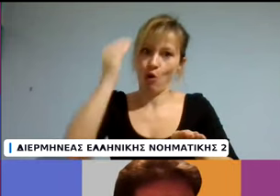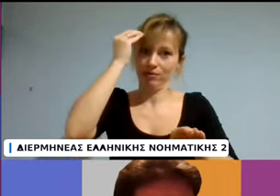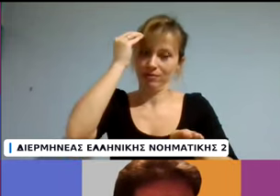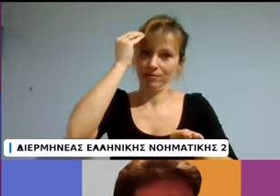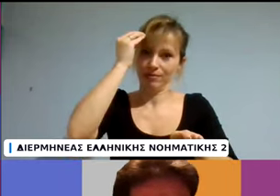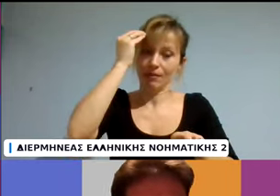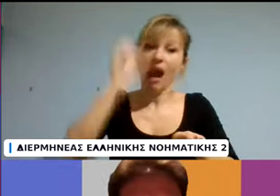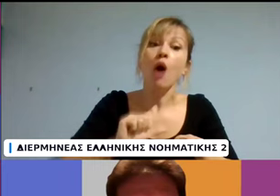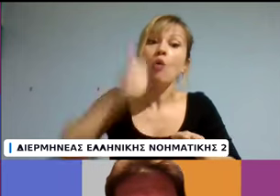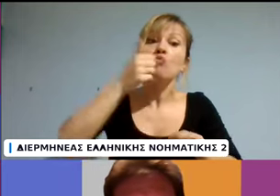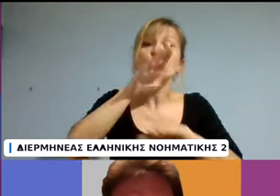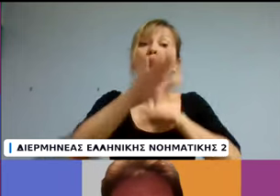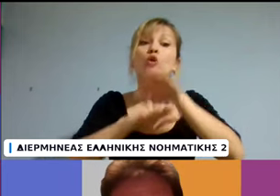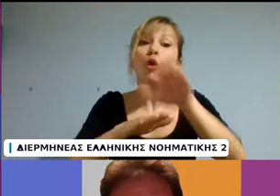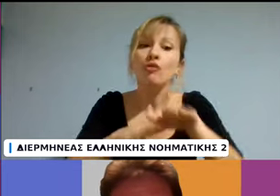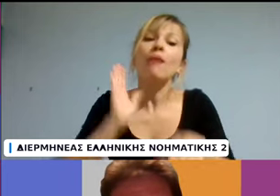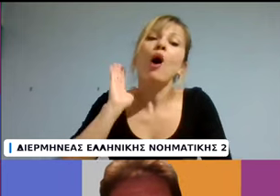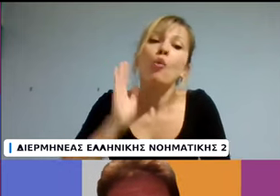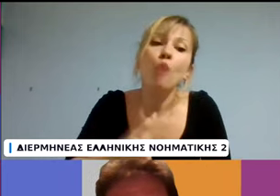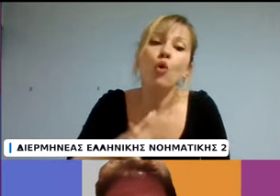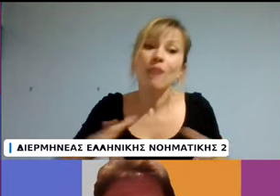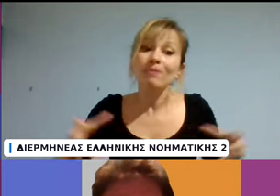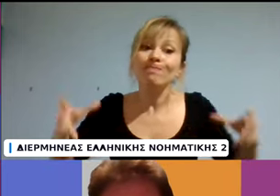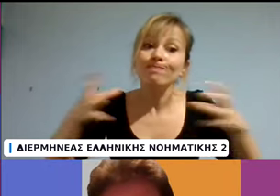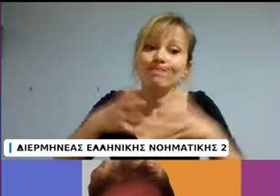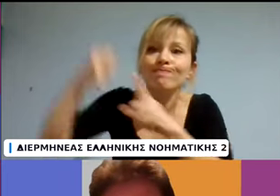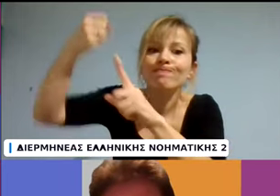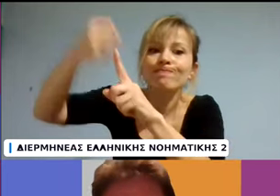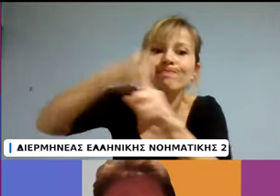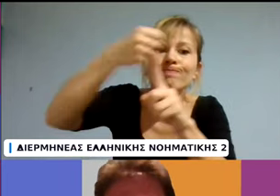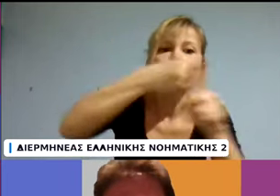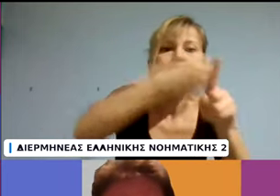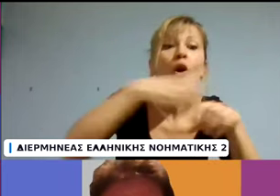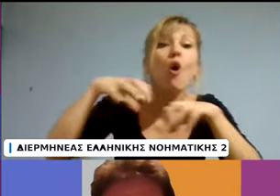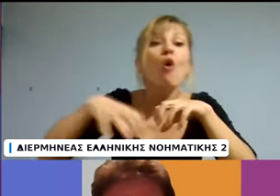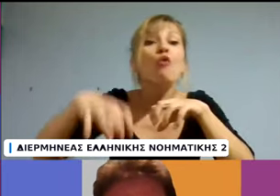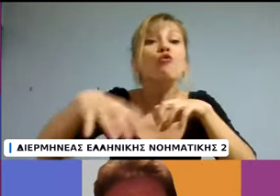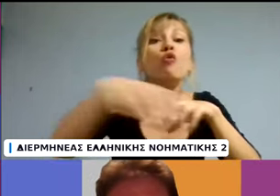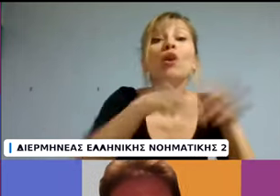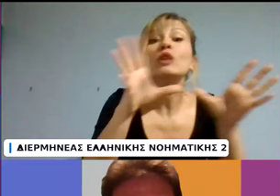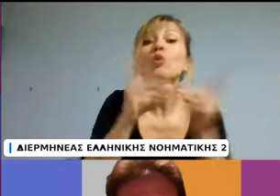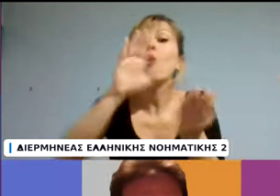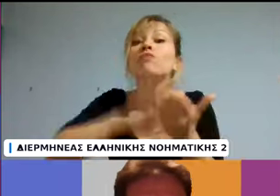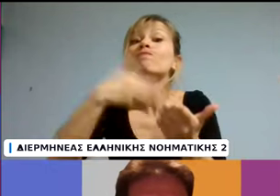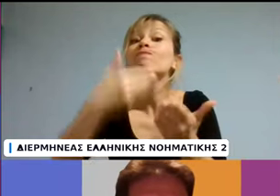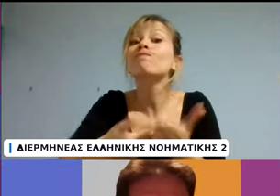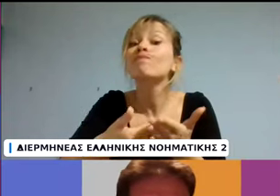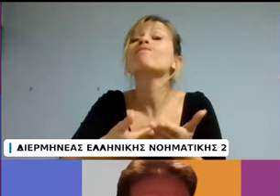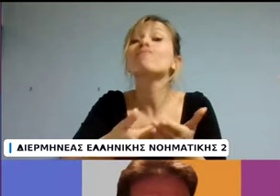με μία προσέγγιση όλων των φορέων που έχουν σχέση με την μεταφραστική κοινότητα και γενικώς με όλα τα επαγγέλματα τα οποία έχουν